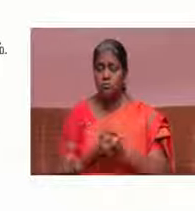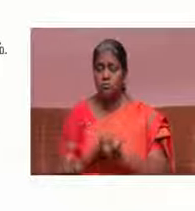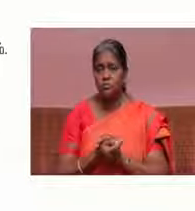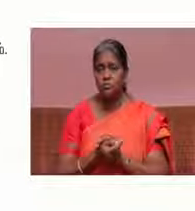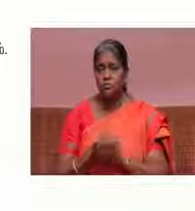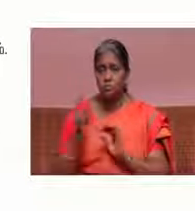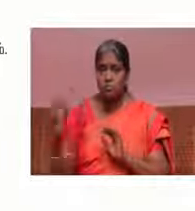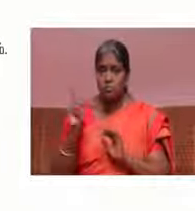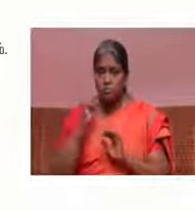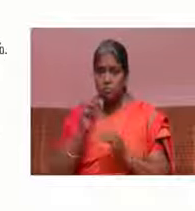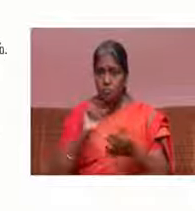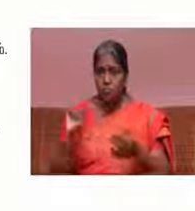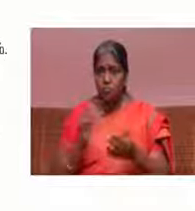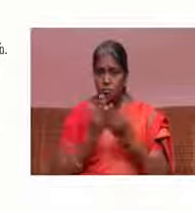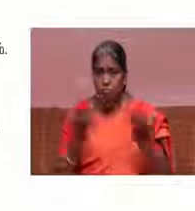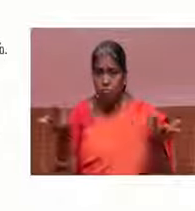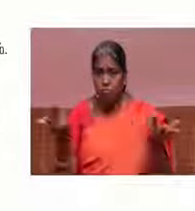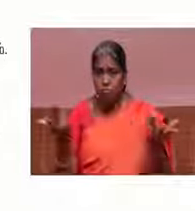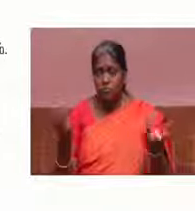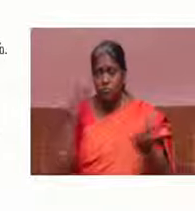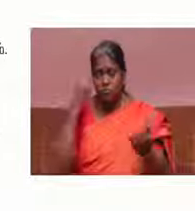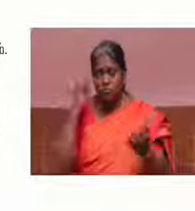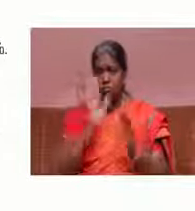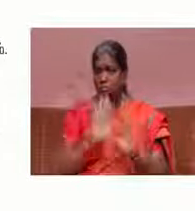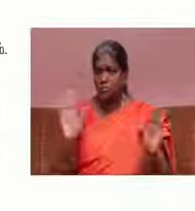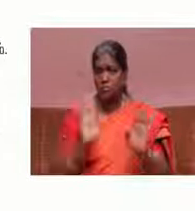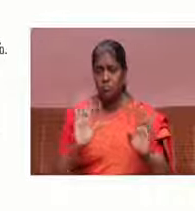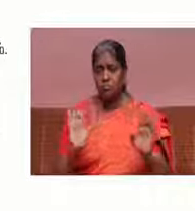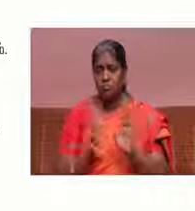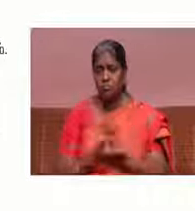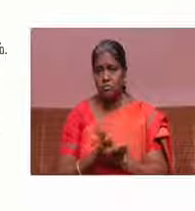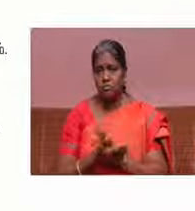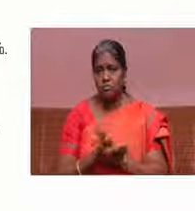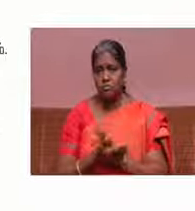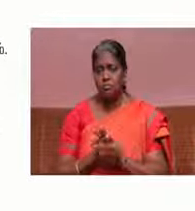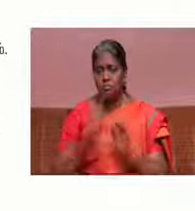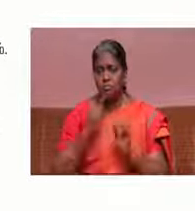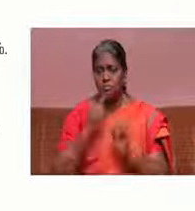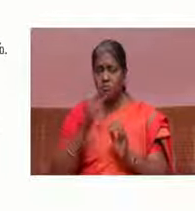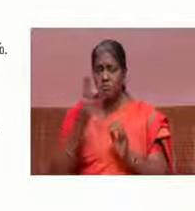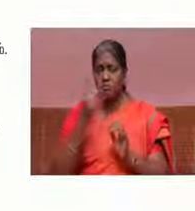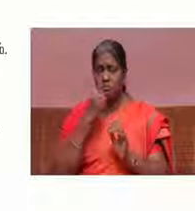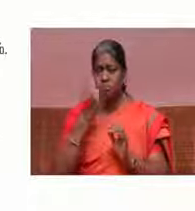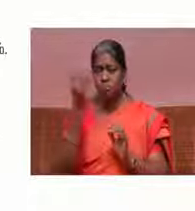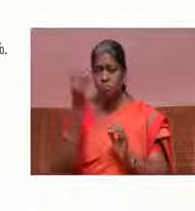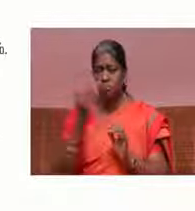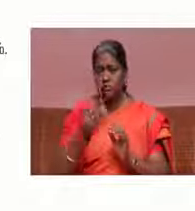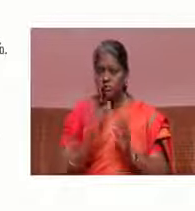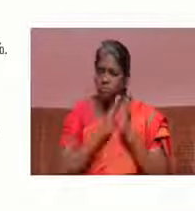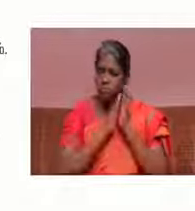இந்த நபர் எழுத படிக்க தெரியாதவர் என்று எண்ண வேண்டாம். கத்துவது